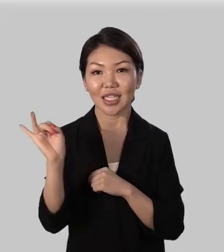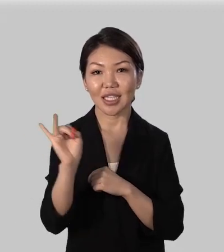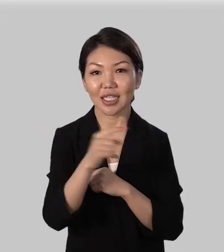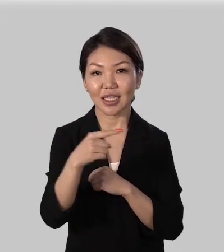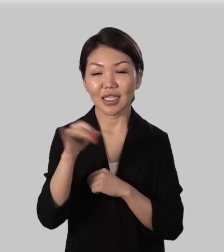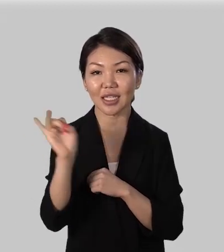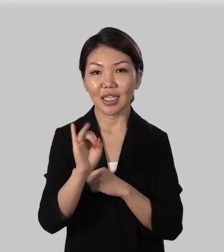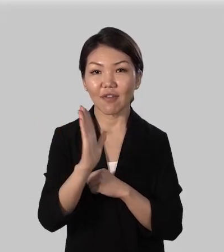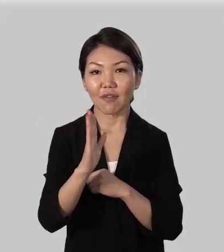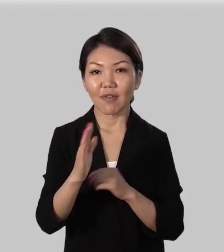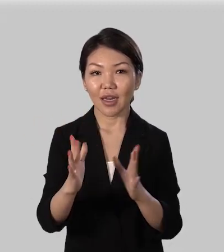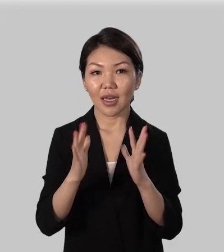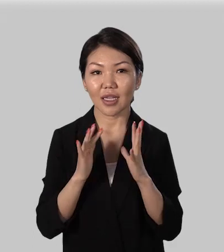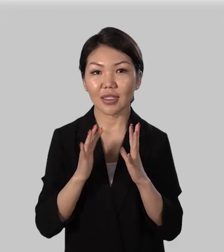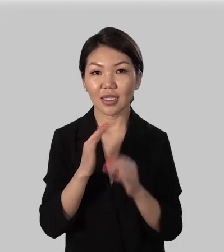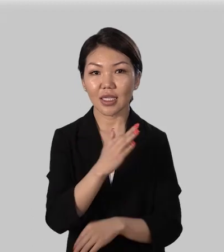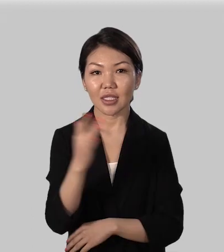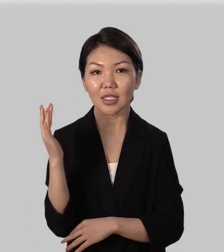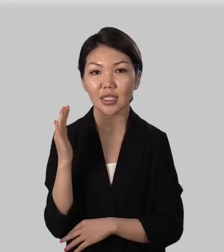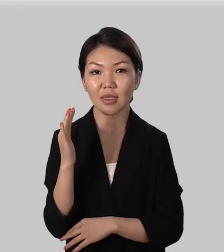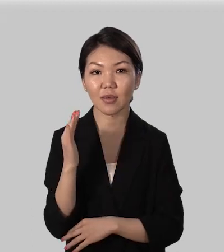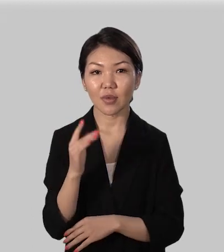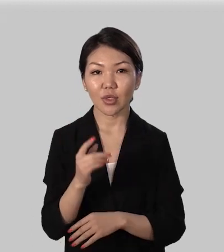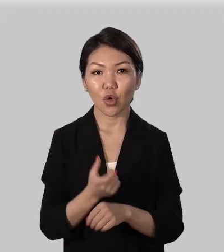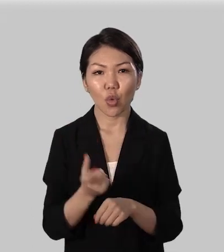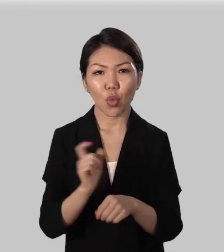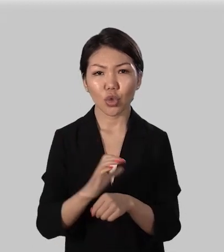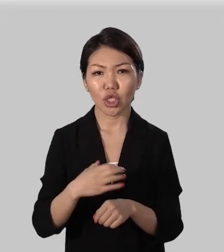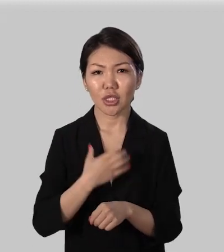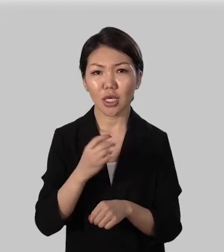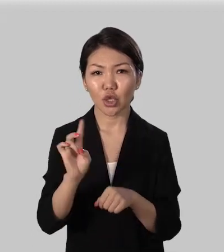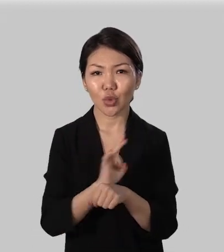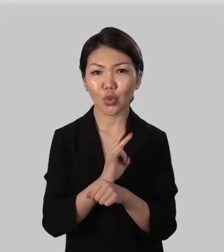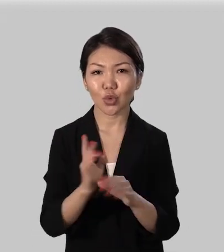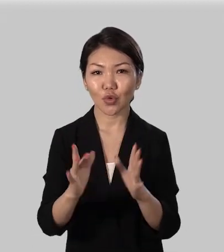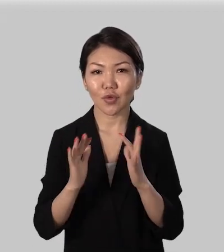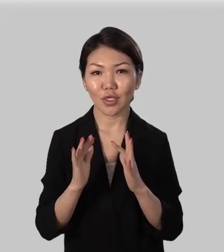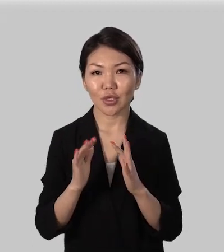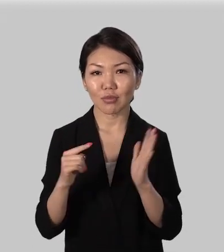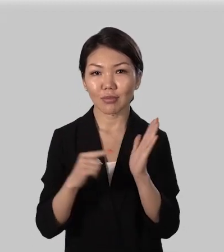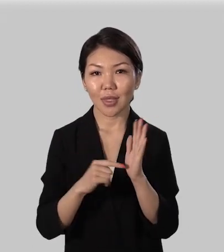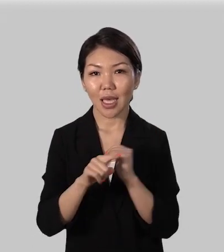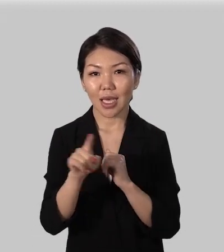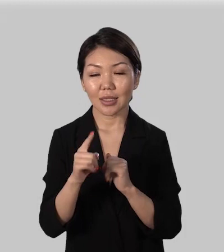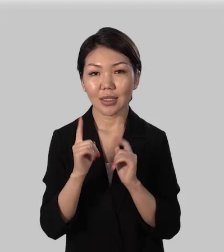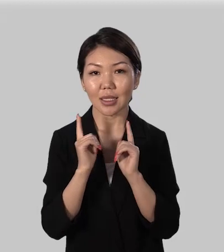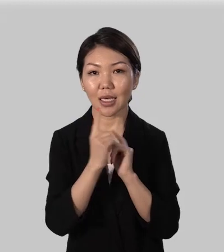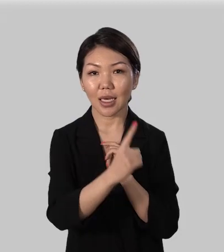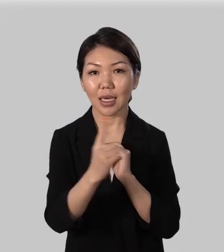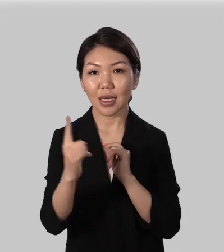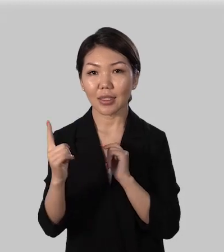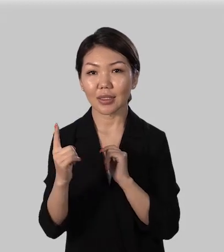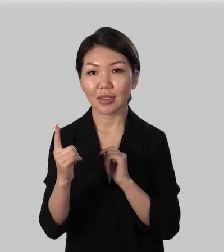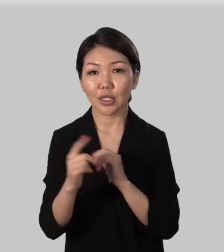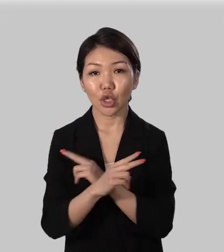деревьям ведь очень страшно ночью в лесу они одни и никто им слова не скажет